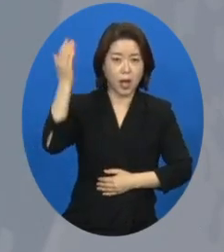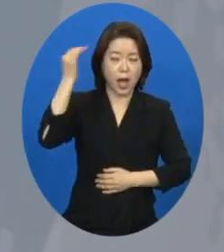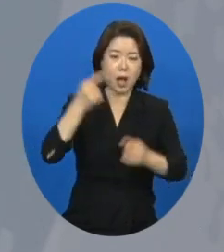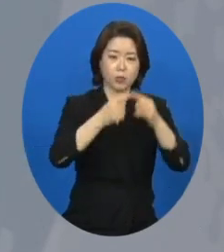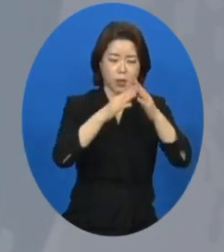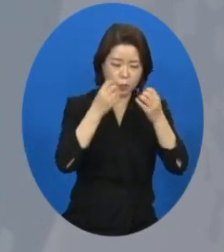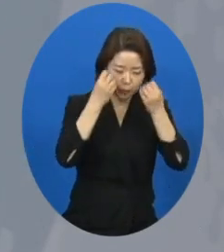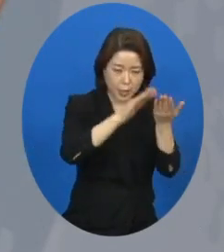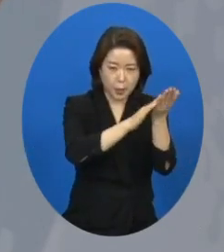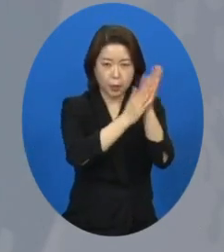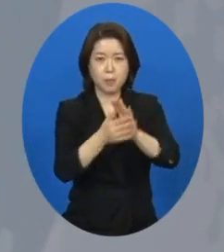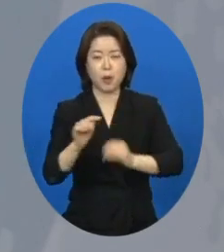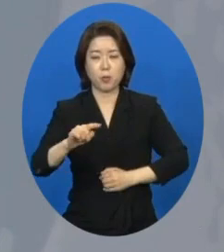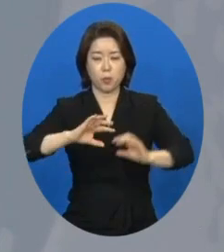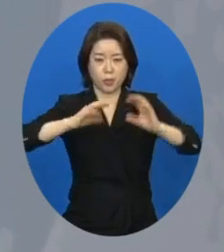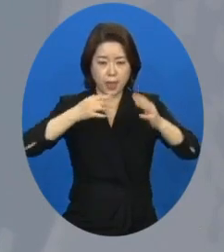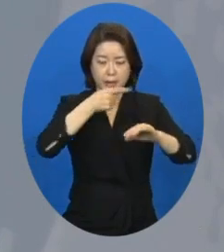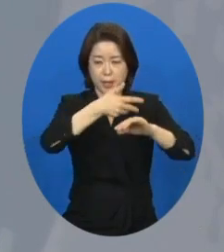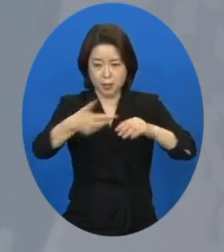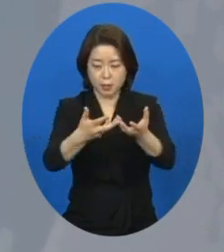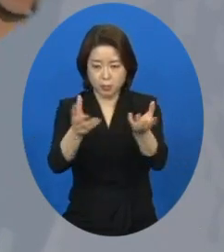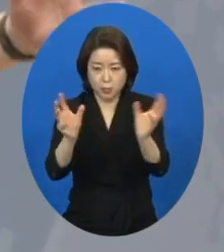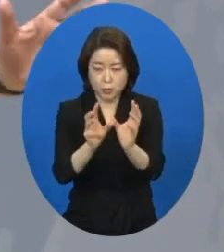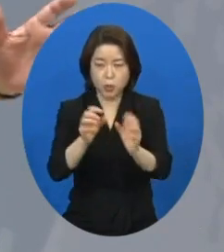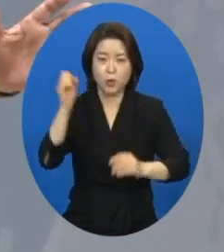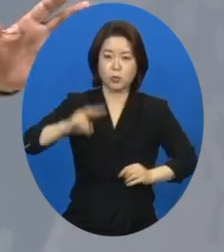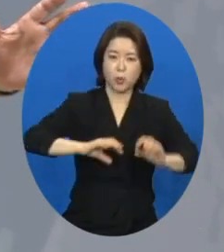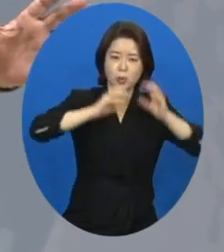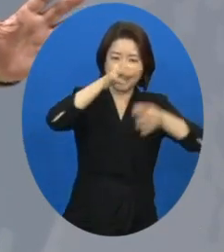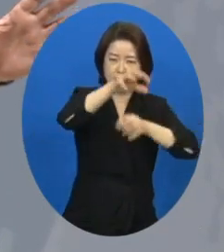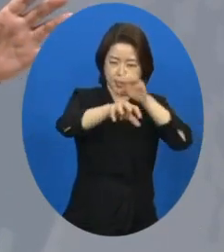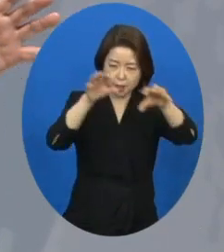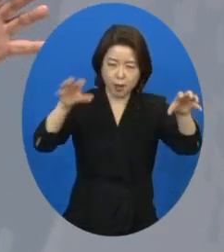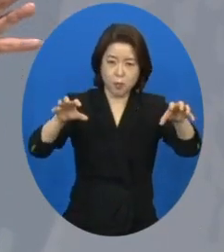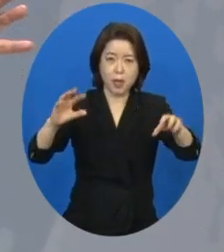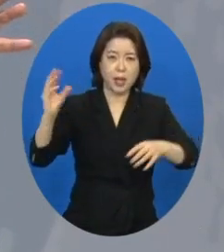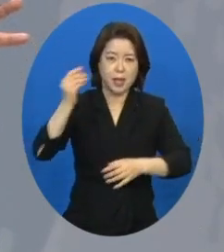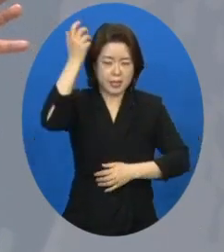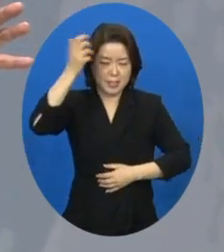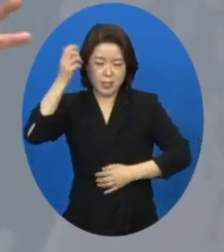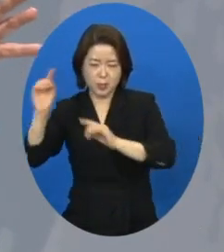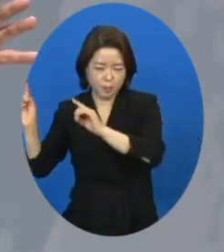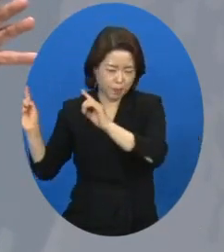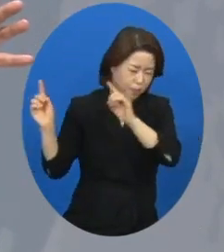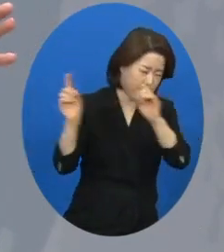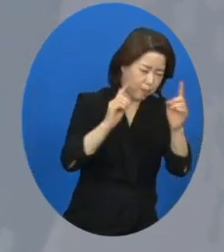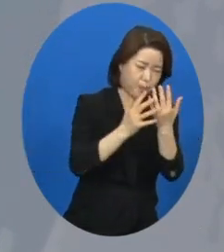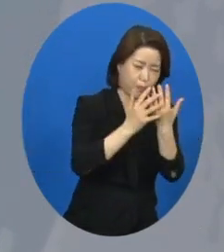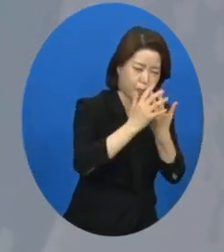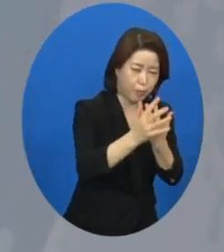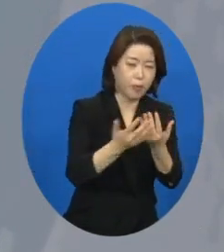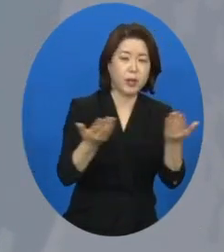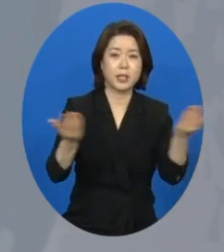하고 나라와 민족을, 세계 열방에 영적인 대각성이 일어나는 일에